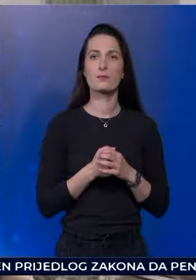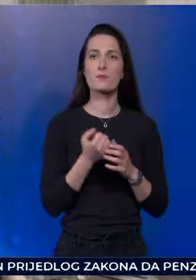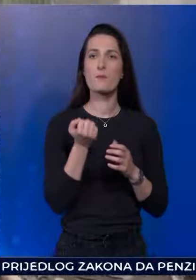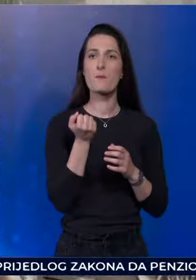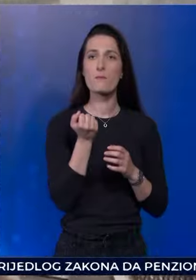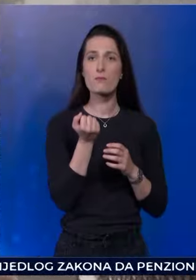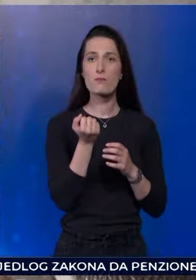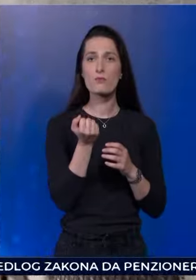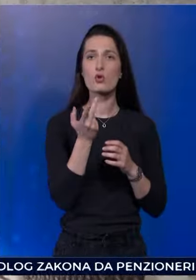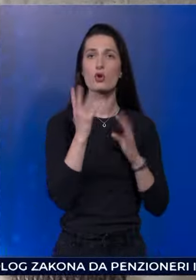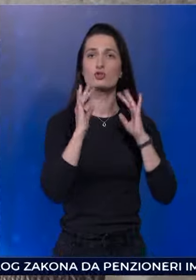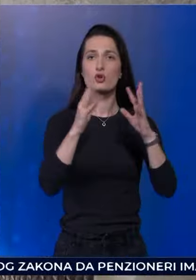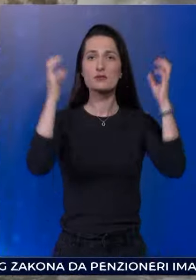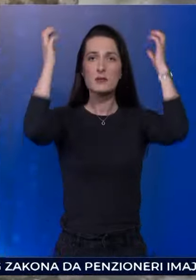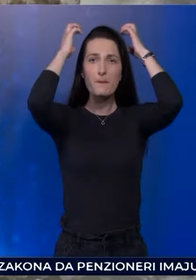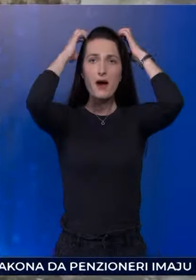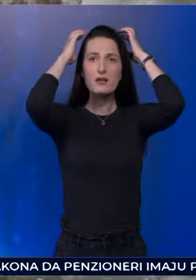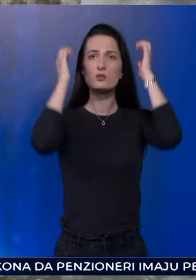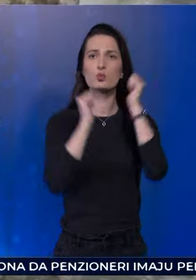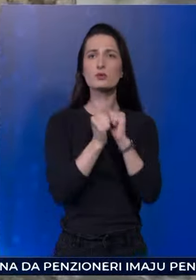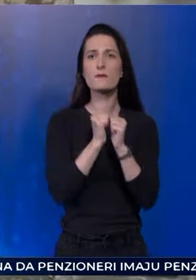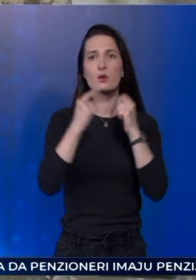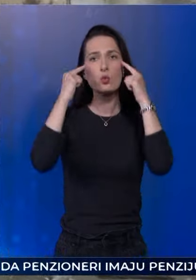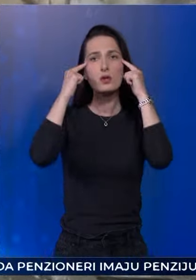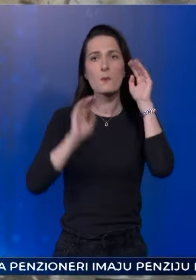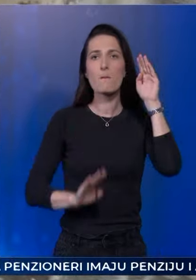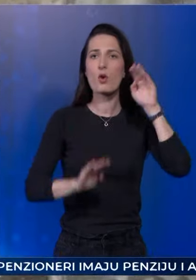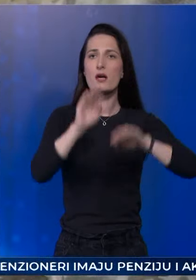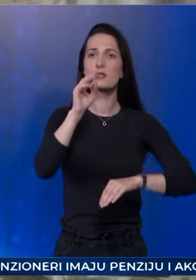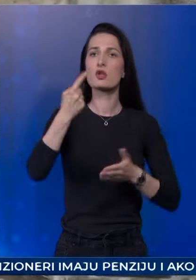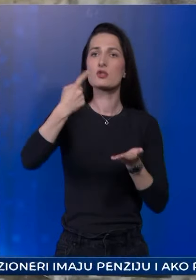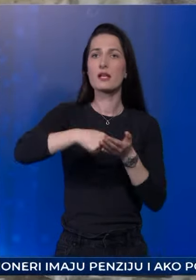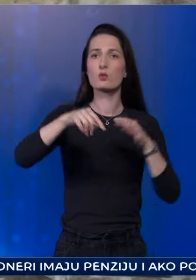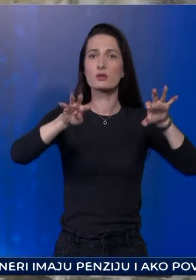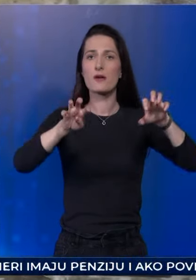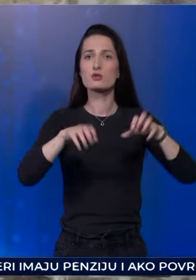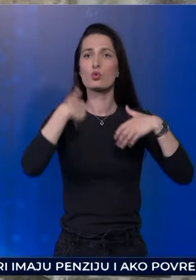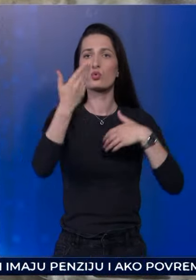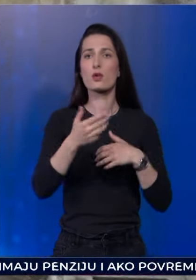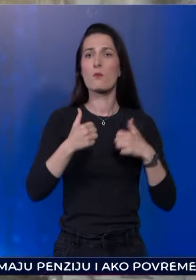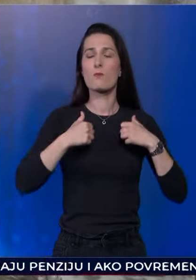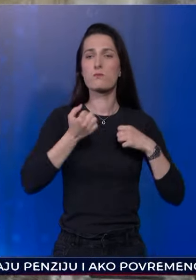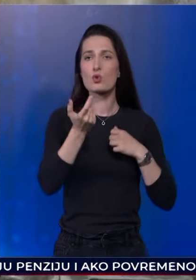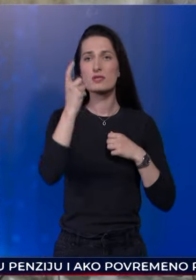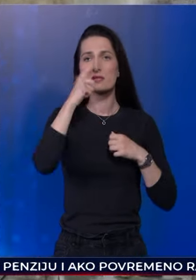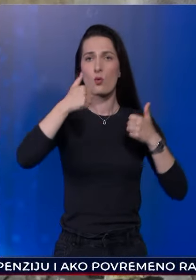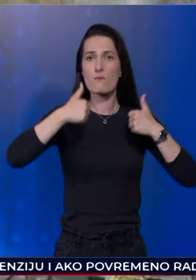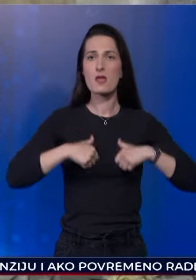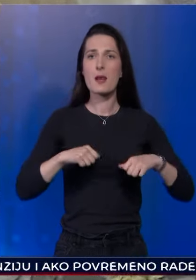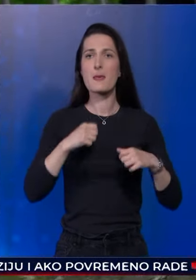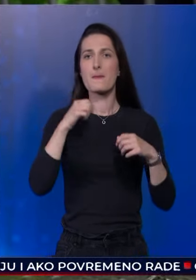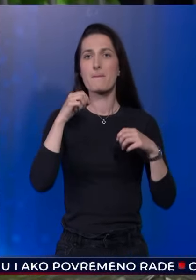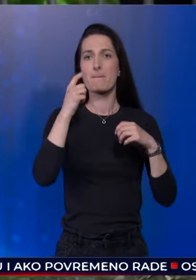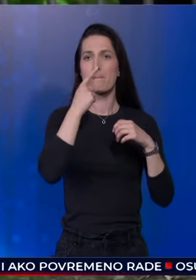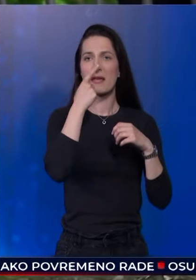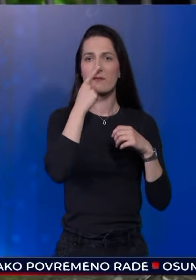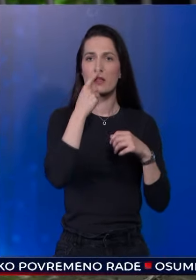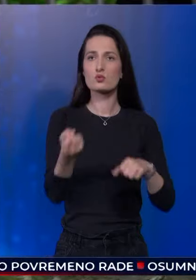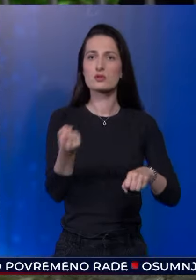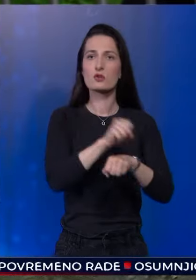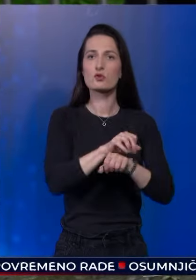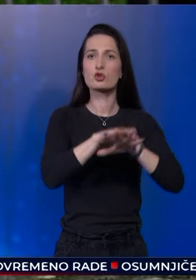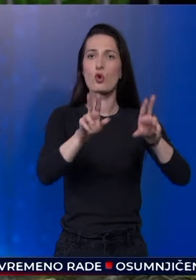Broj džinovskih pandi u divljini u Kini porastao je na skoro 1900 jedinki, dok je broj crno-bijelih medveda u zatočeništvu širom